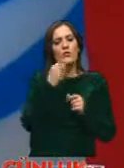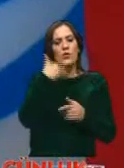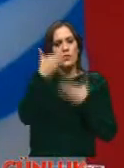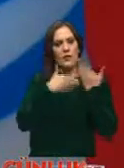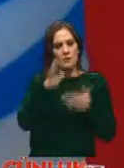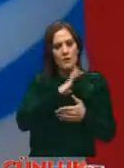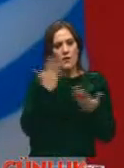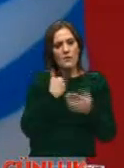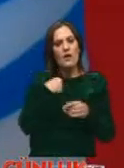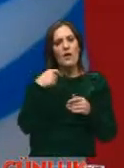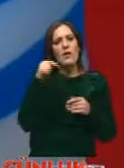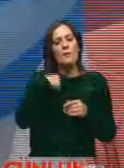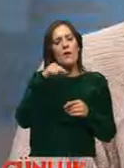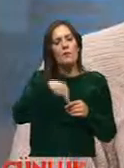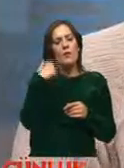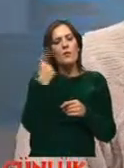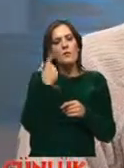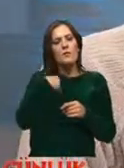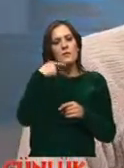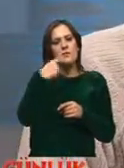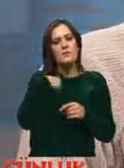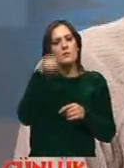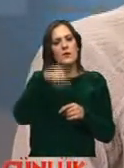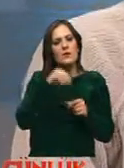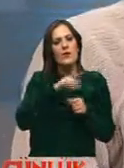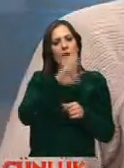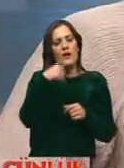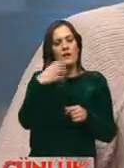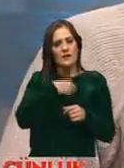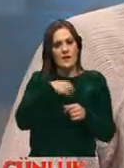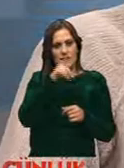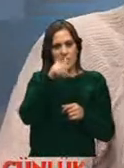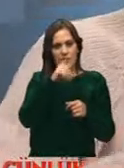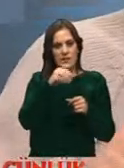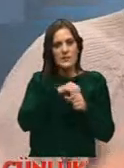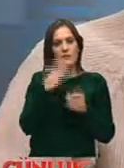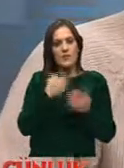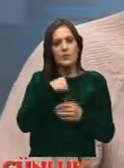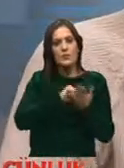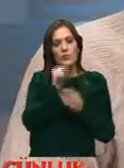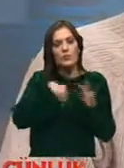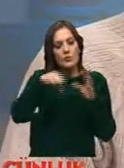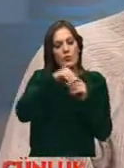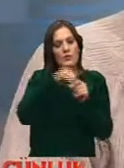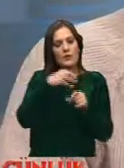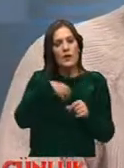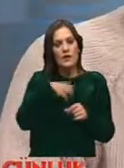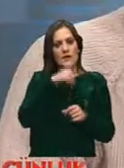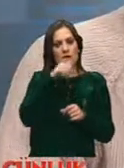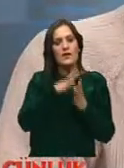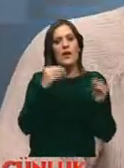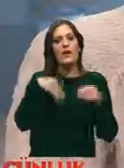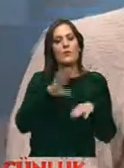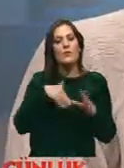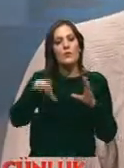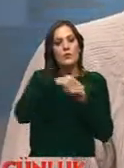ama mesela ben böyle bir tanımda bulundum bir gün. Herkesin kendi sesini, yani o bütün içerisinde kendi sesini